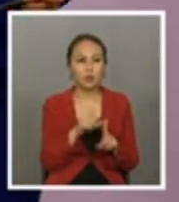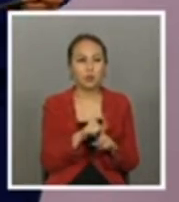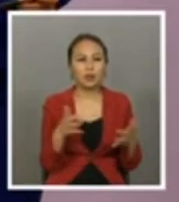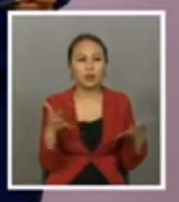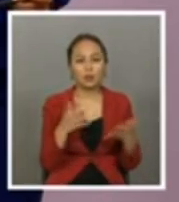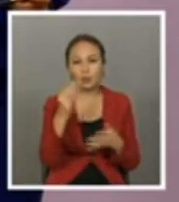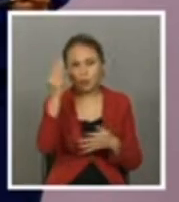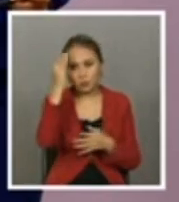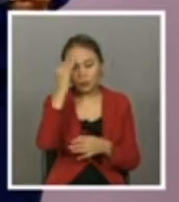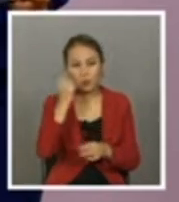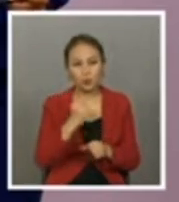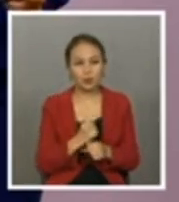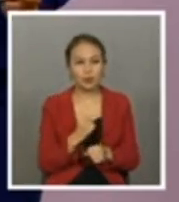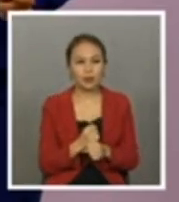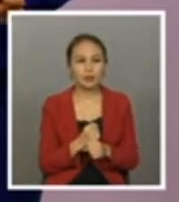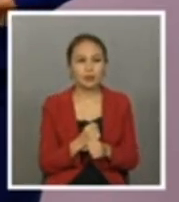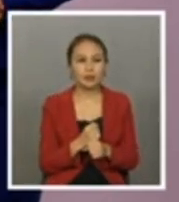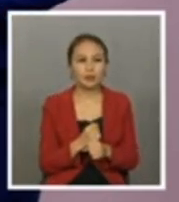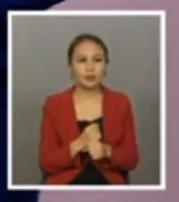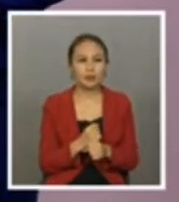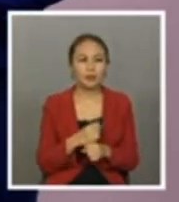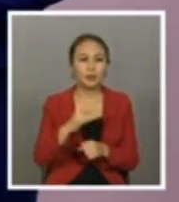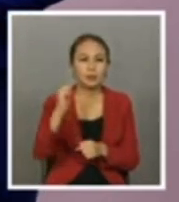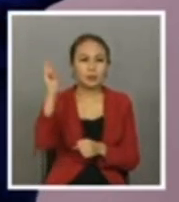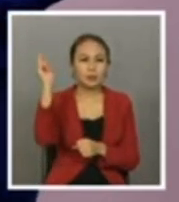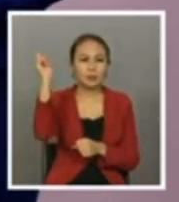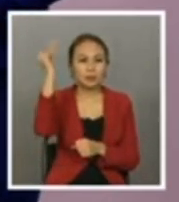мағынада қолданылған?